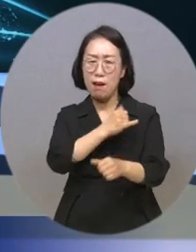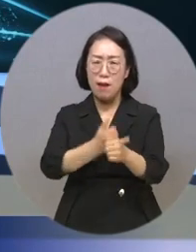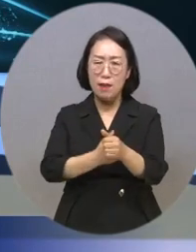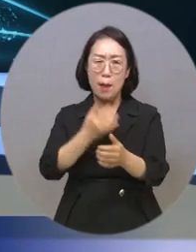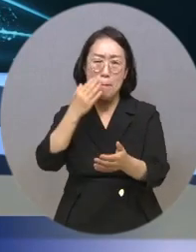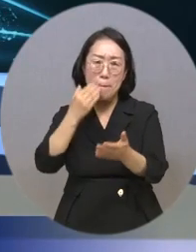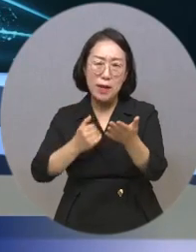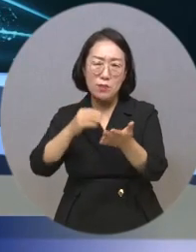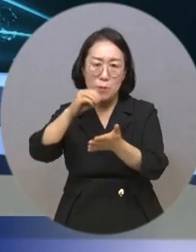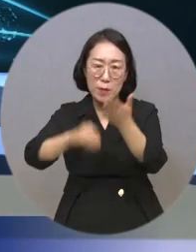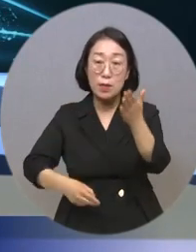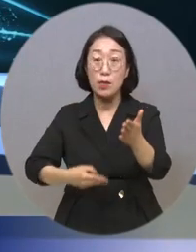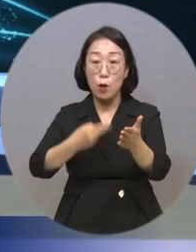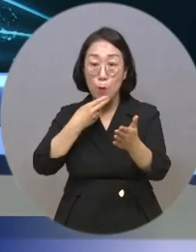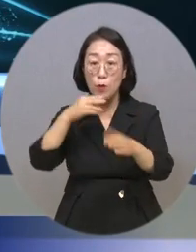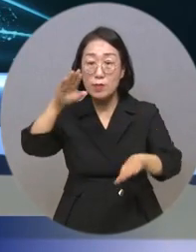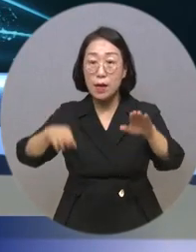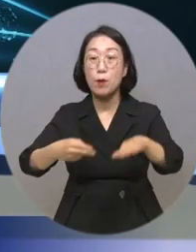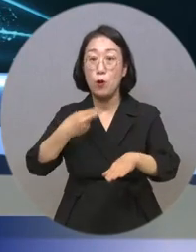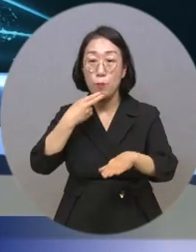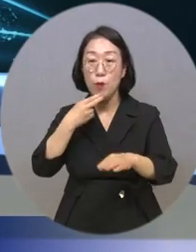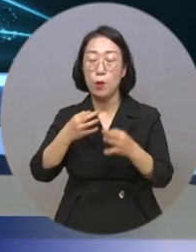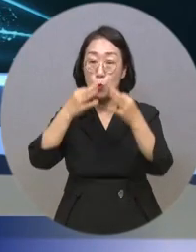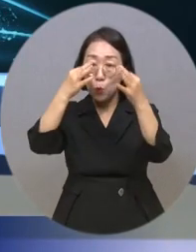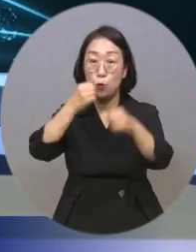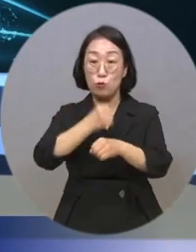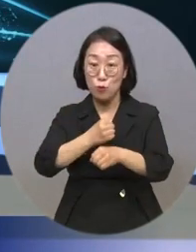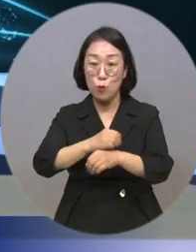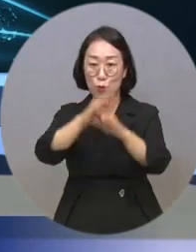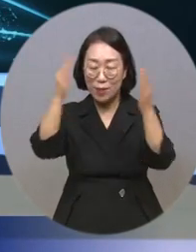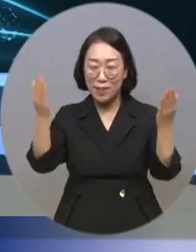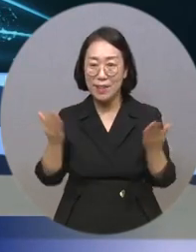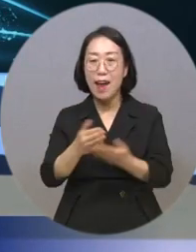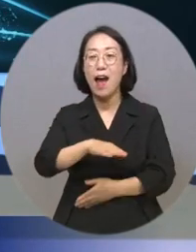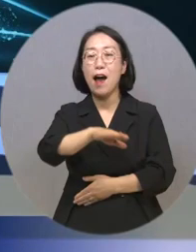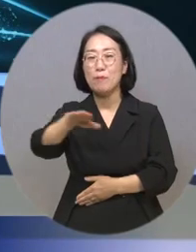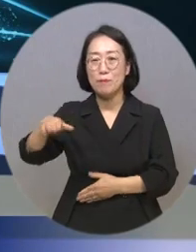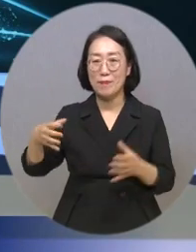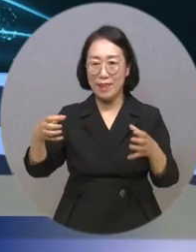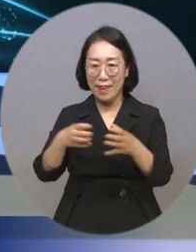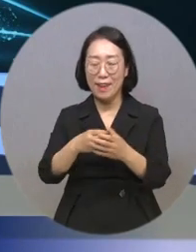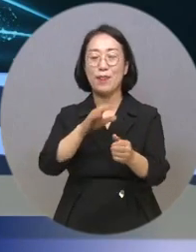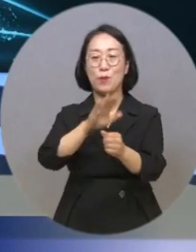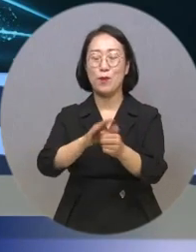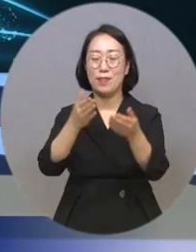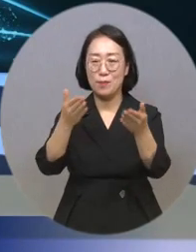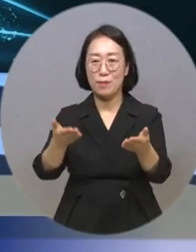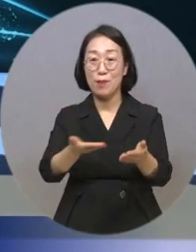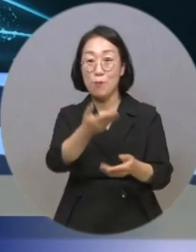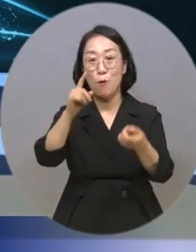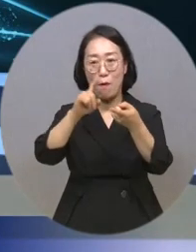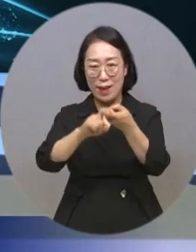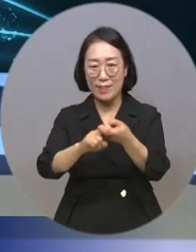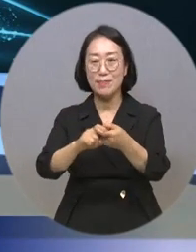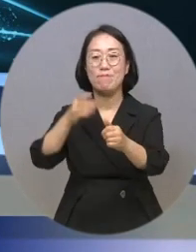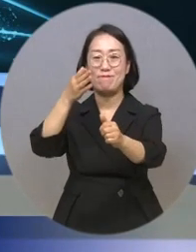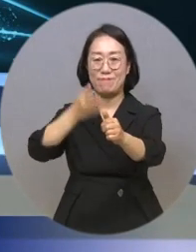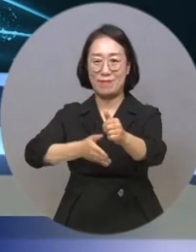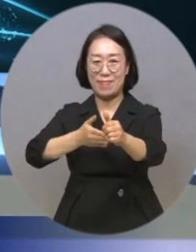한순간도 차별받지 않도록 그 노력에 복지TV가 항상 함께하겠습니다. 많은 관심